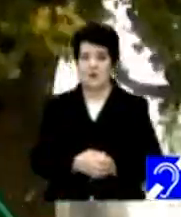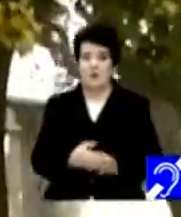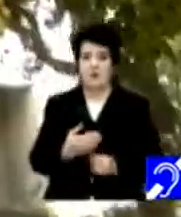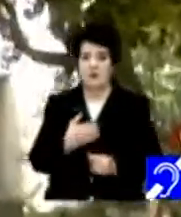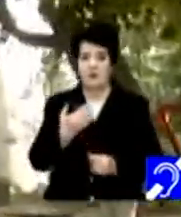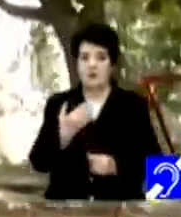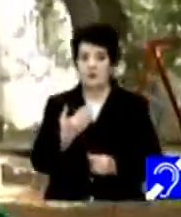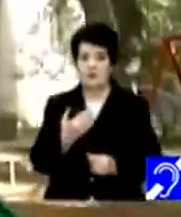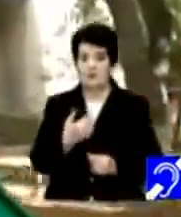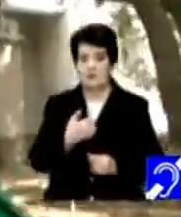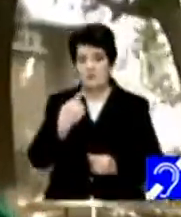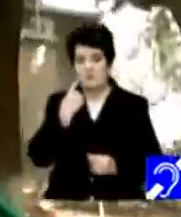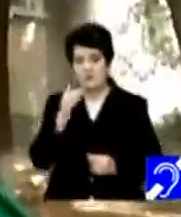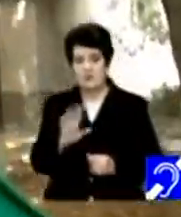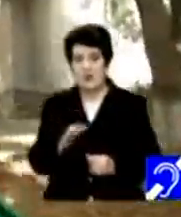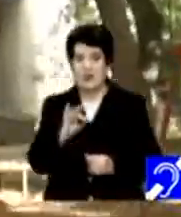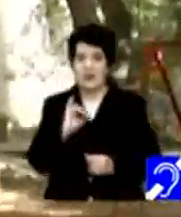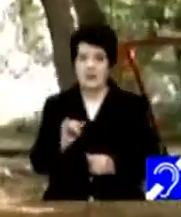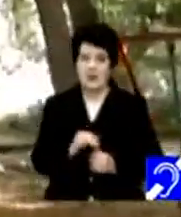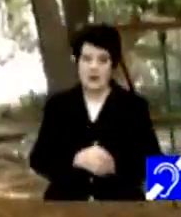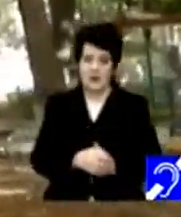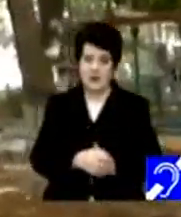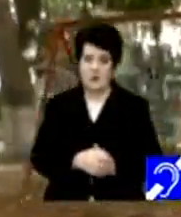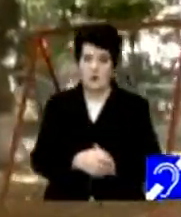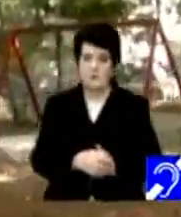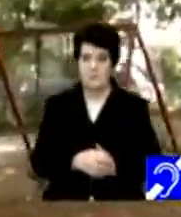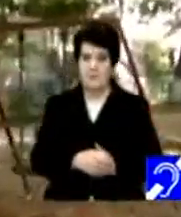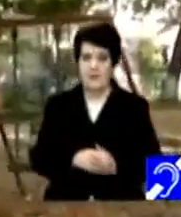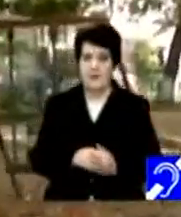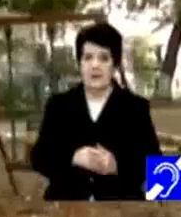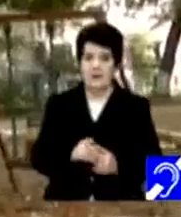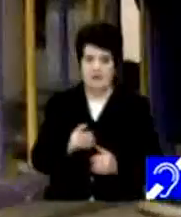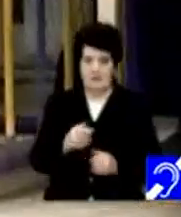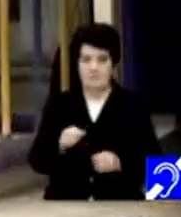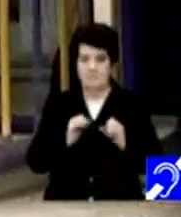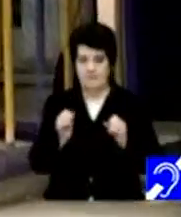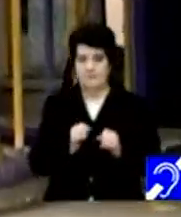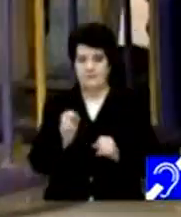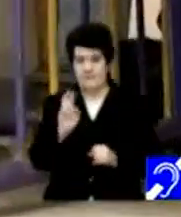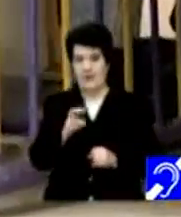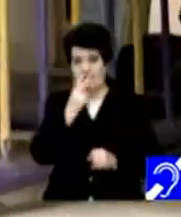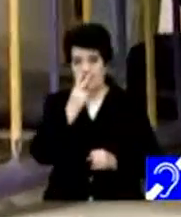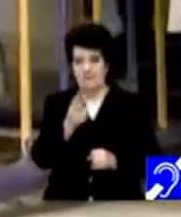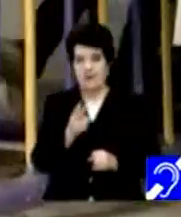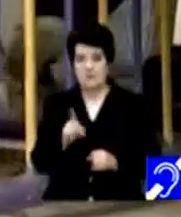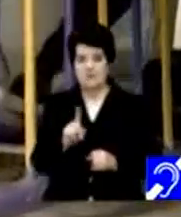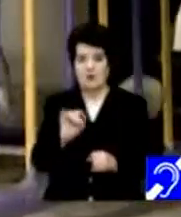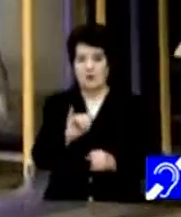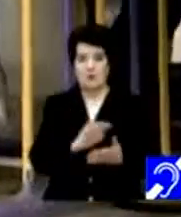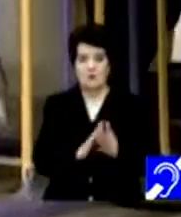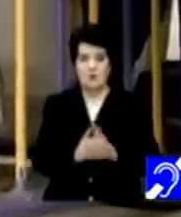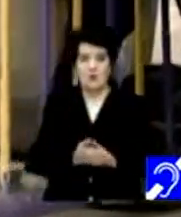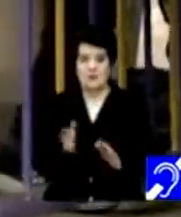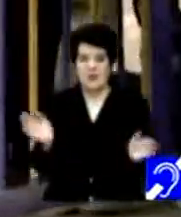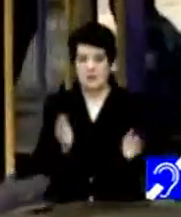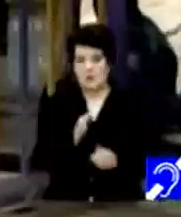numai mult s-a trezit lumea. E rău că nu a adresat la noi. Eu asta am stărui acolo să vin, să vedem ce e care situația. La scurt